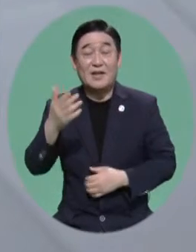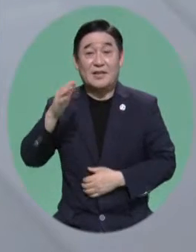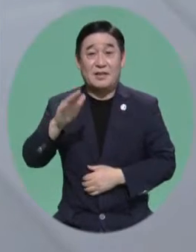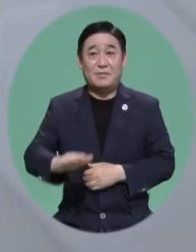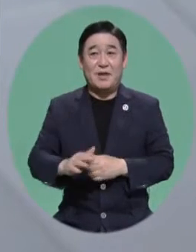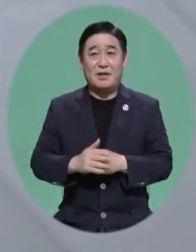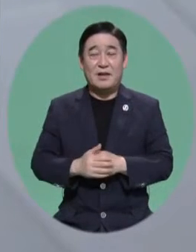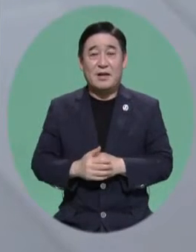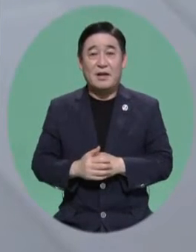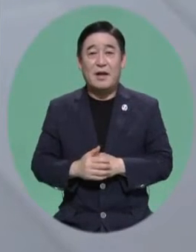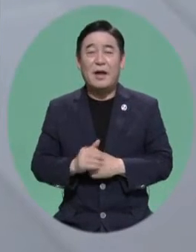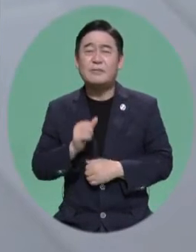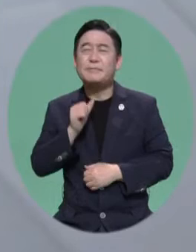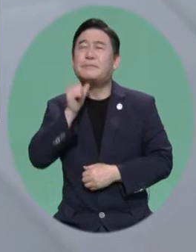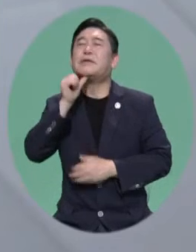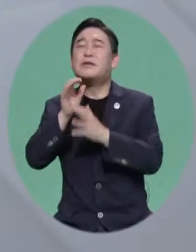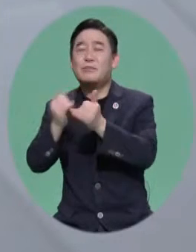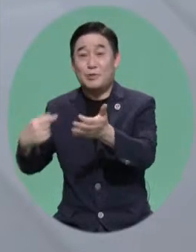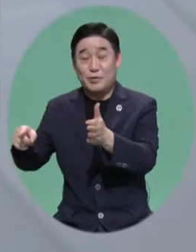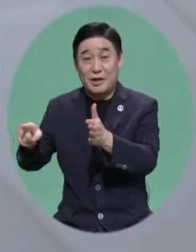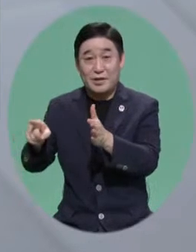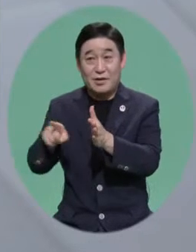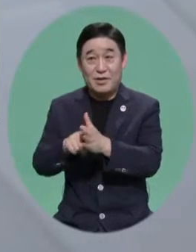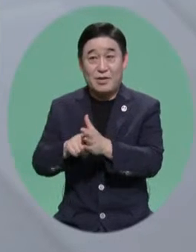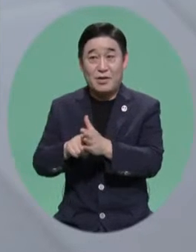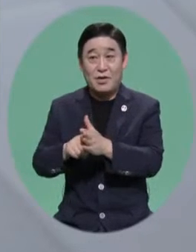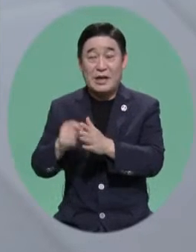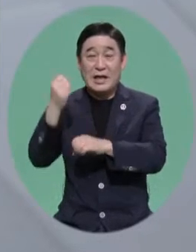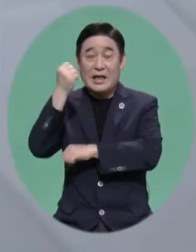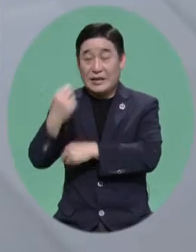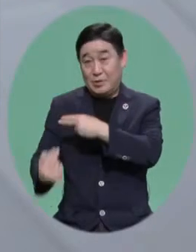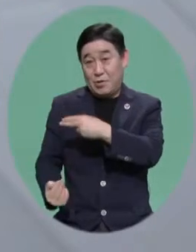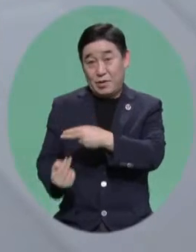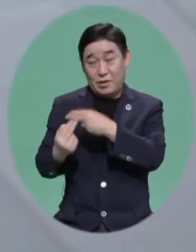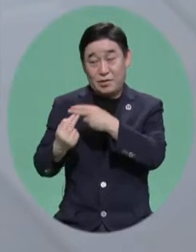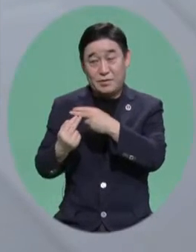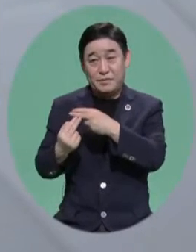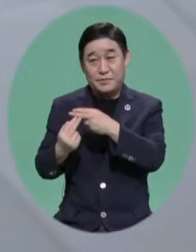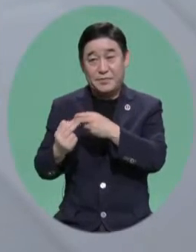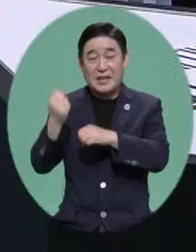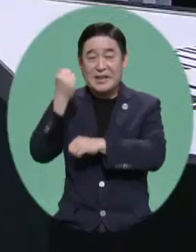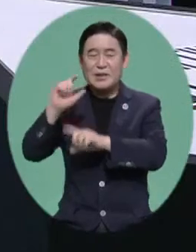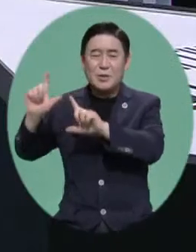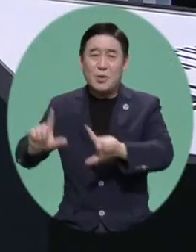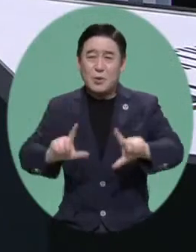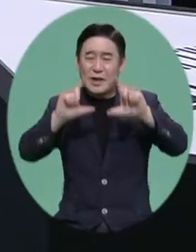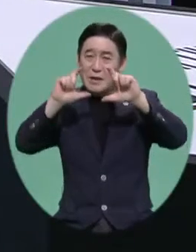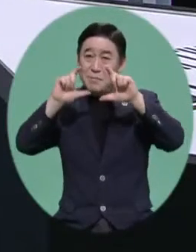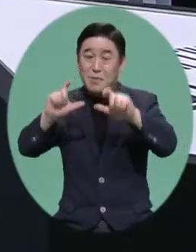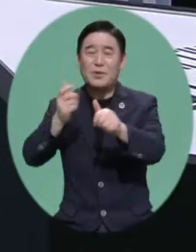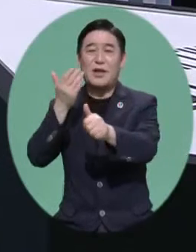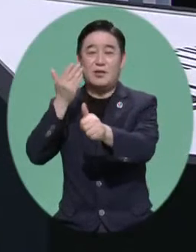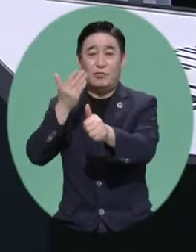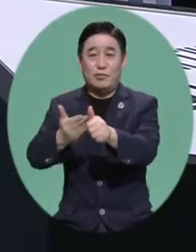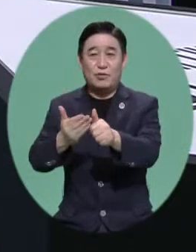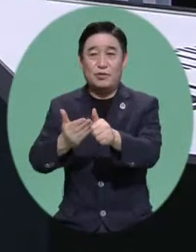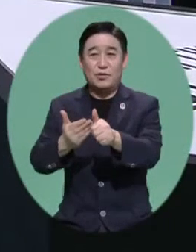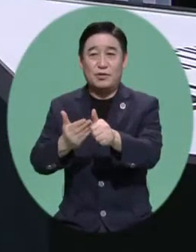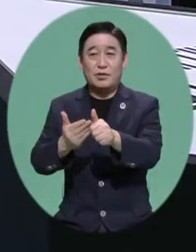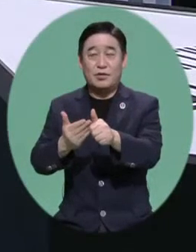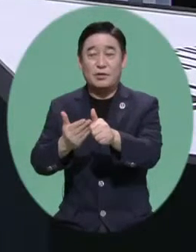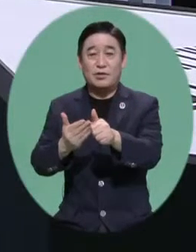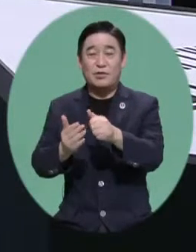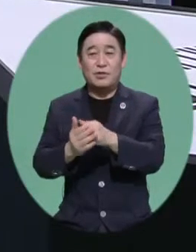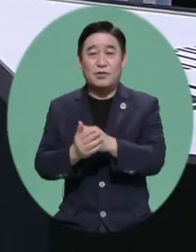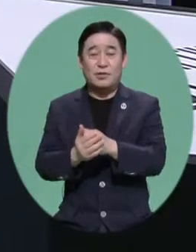어려운 분들을 위해서 ig 초 현금 이라든가 기초생활보장 이라고 하는 연금을